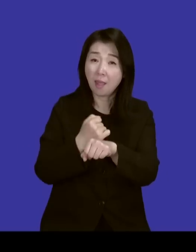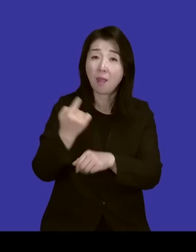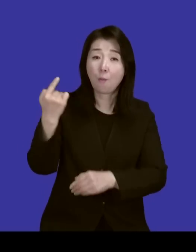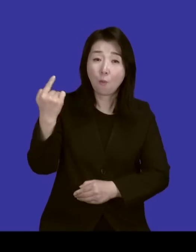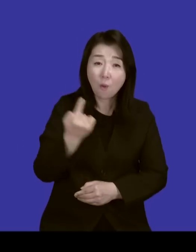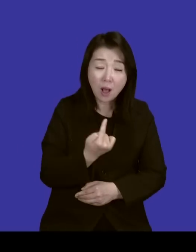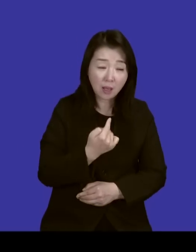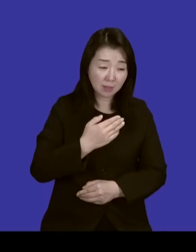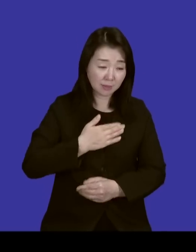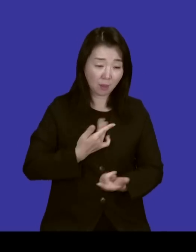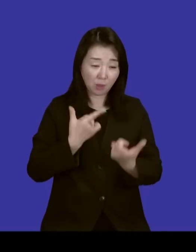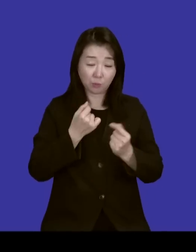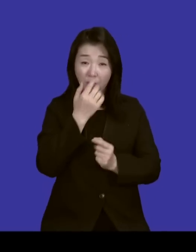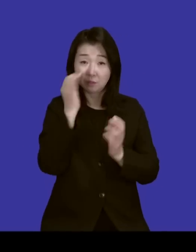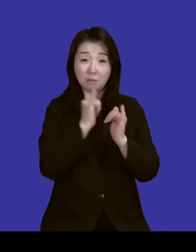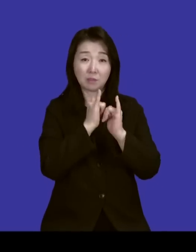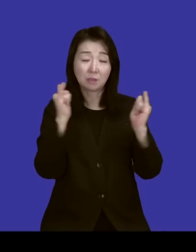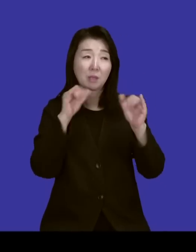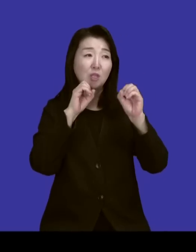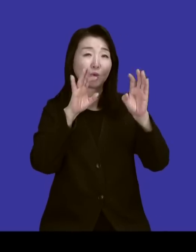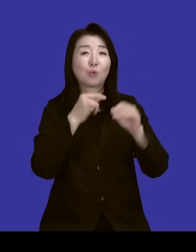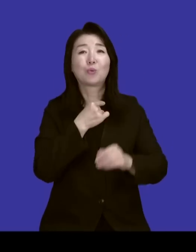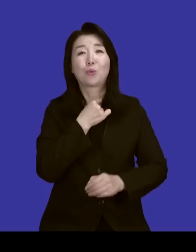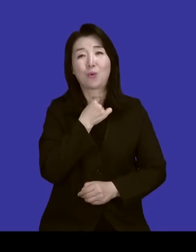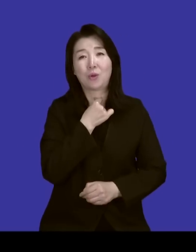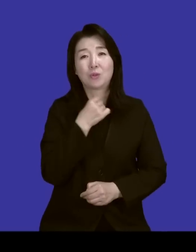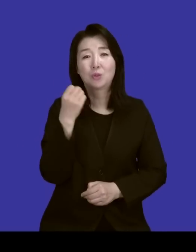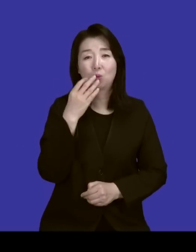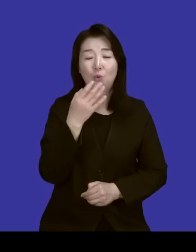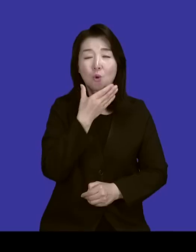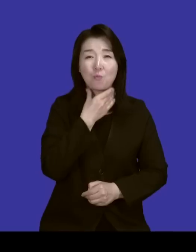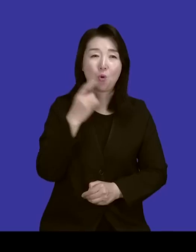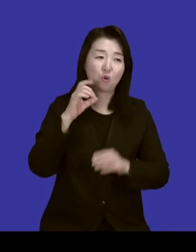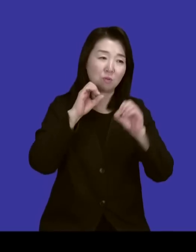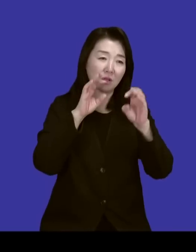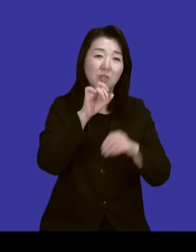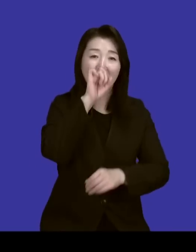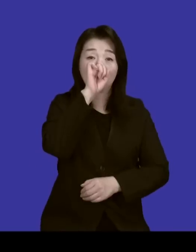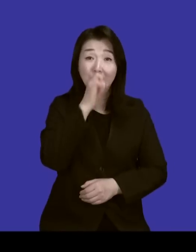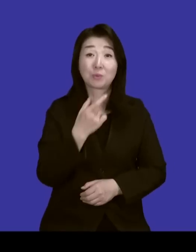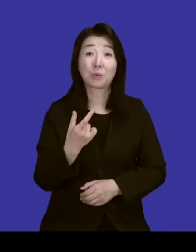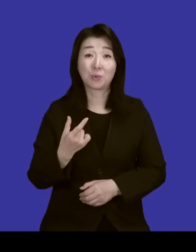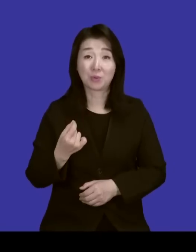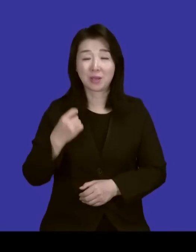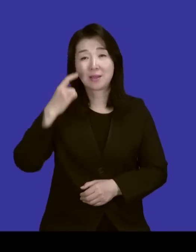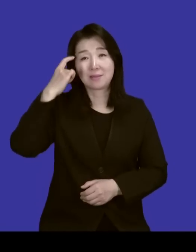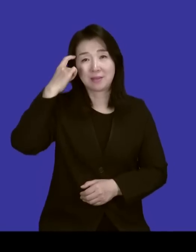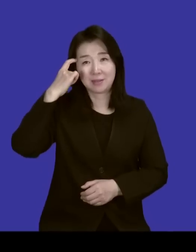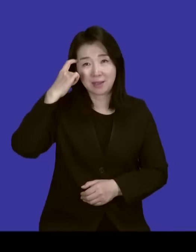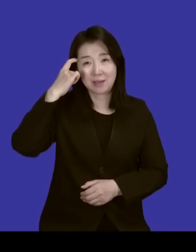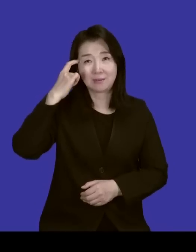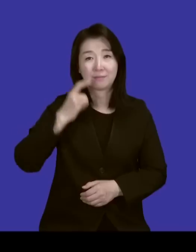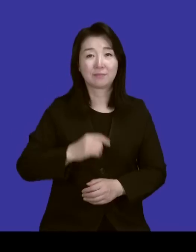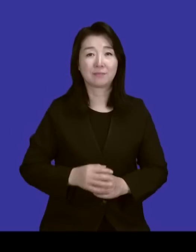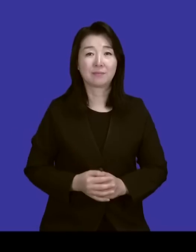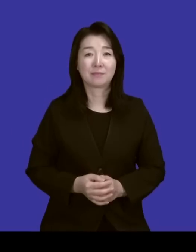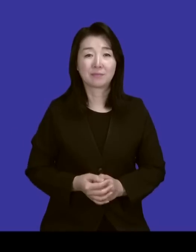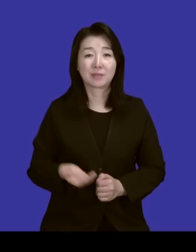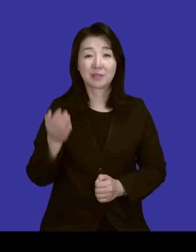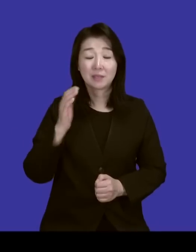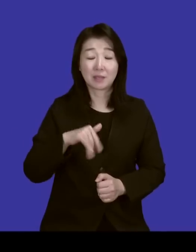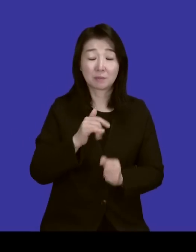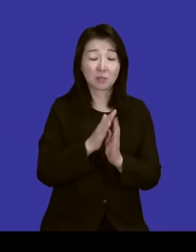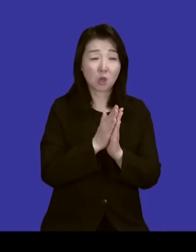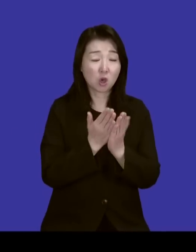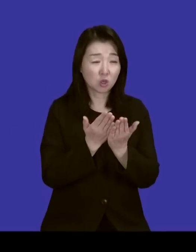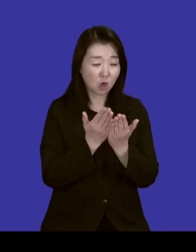나와 같은 예. 젊은이들에게 전도하고 아. 복음을 전했으면 좋겠다. 예. 이런 생각으로 그런데 성경을 더